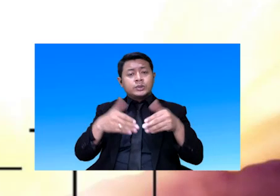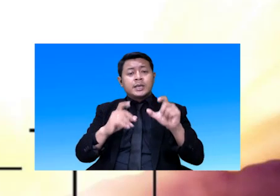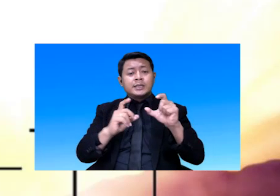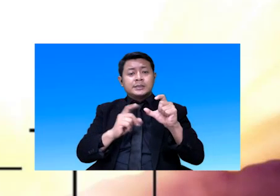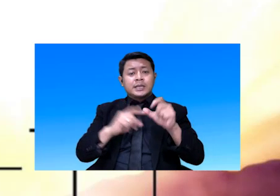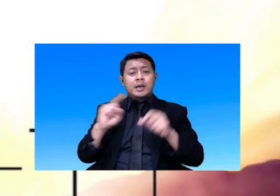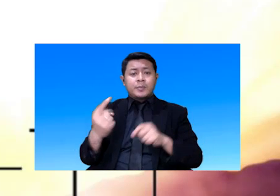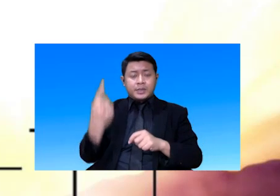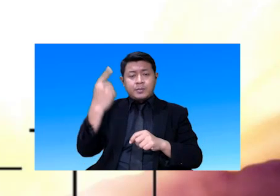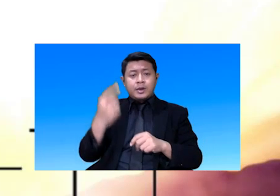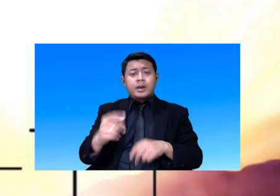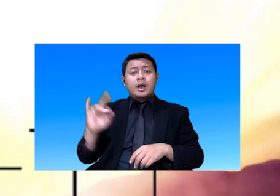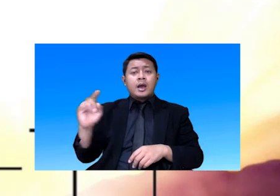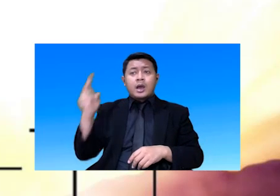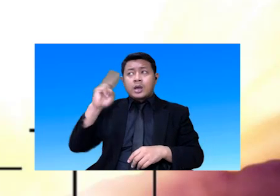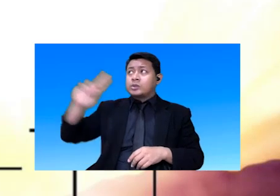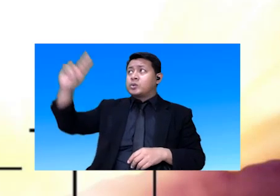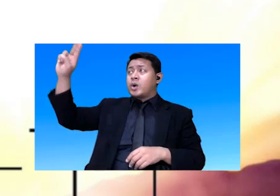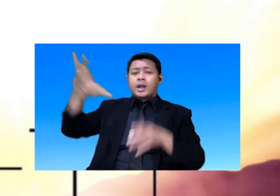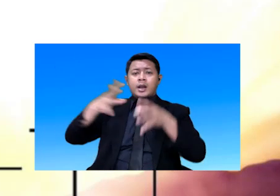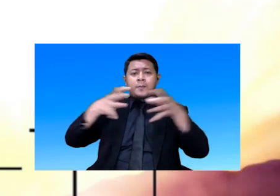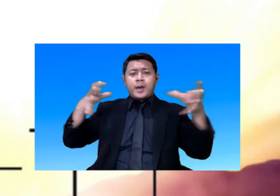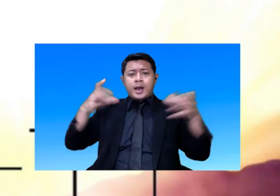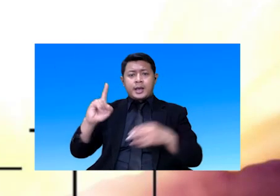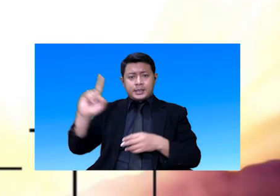sila pertama, Ketuhanan Yang Maha Esa.